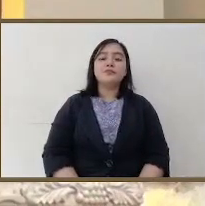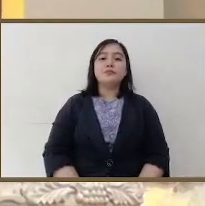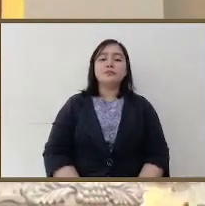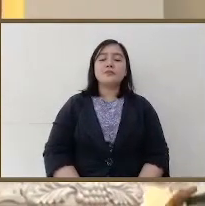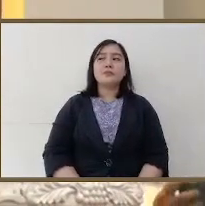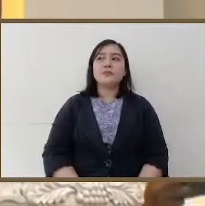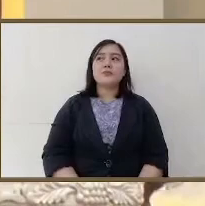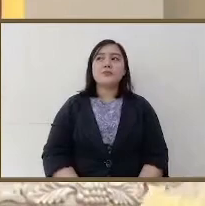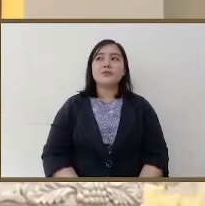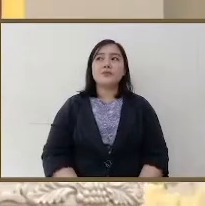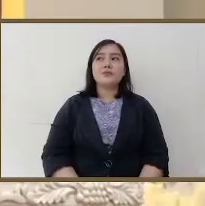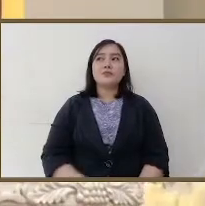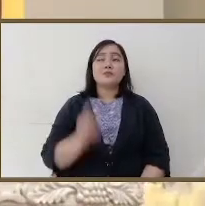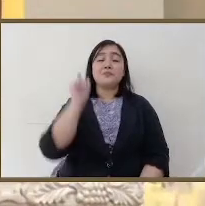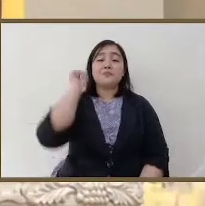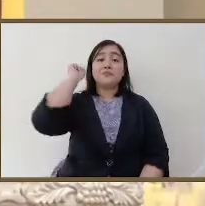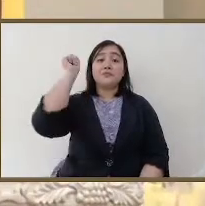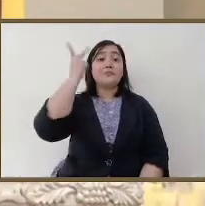ko, mga kapatid,